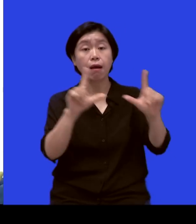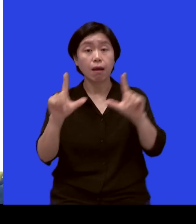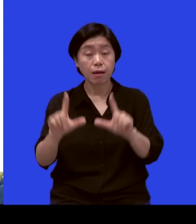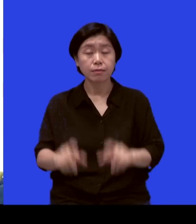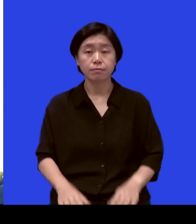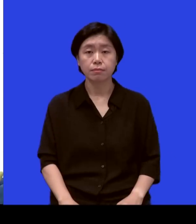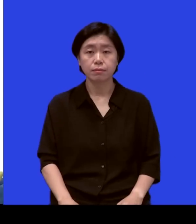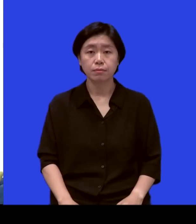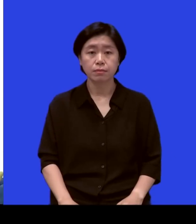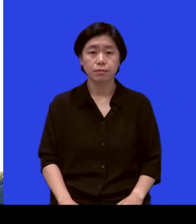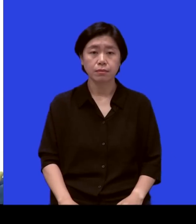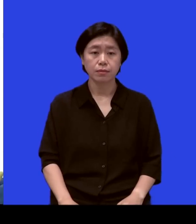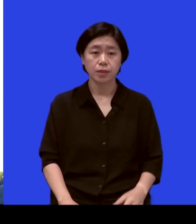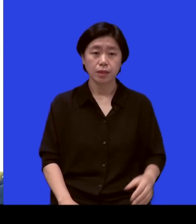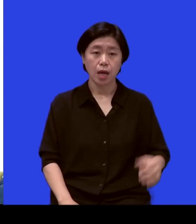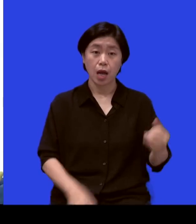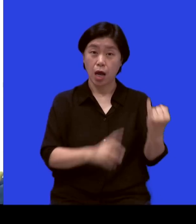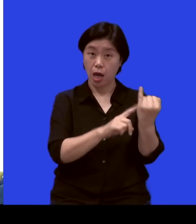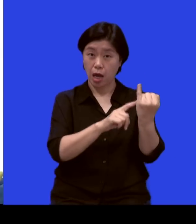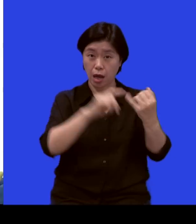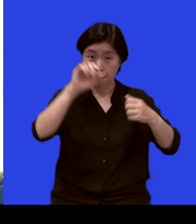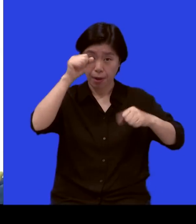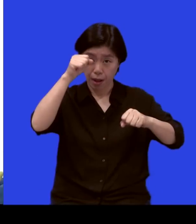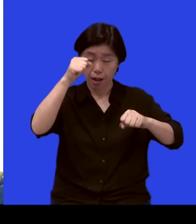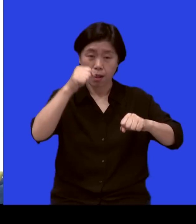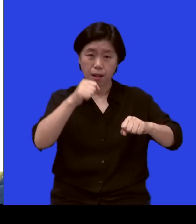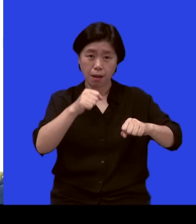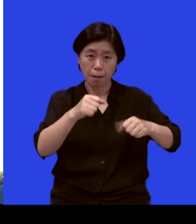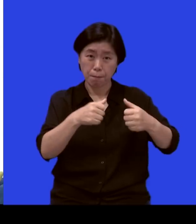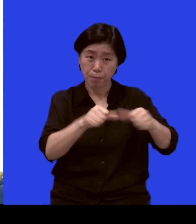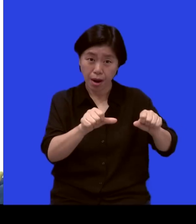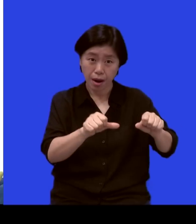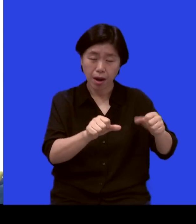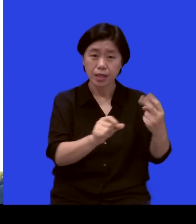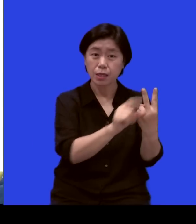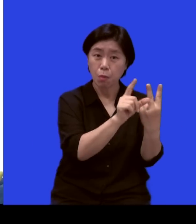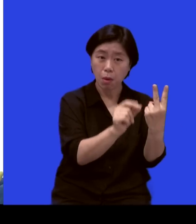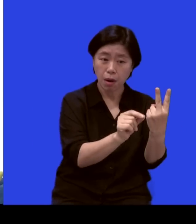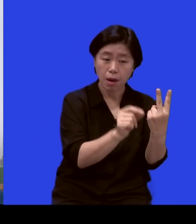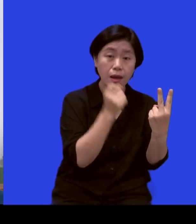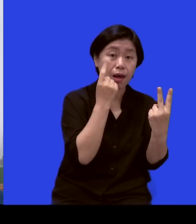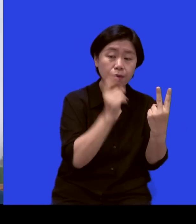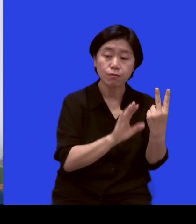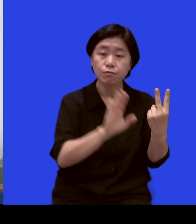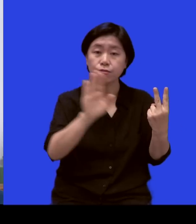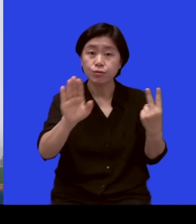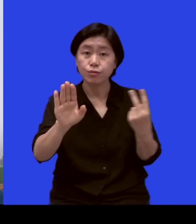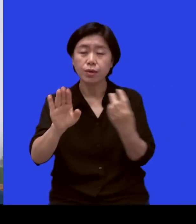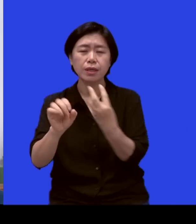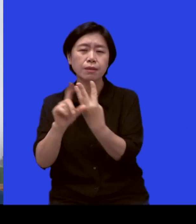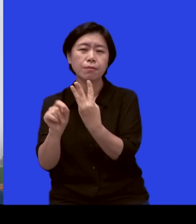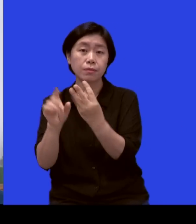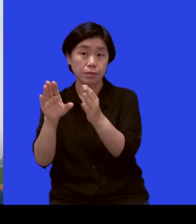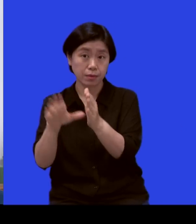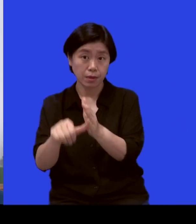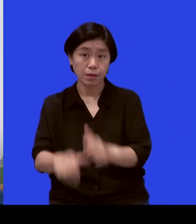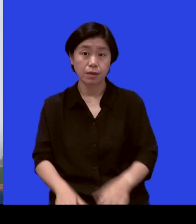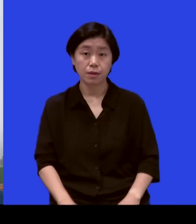그 사고가 난 게 2월 22일이었는데 한 달이 채 되지 않았는데 주일날